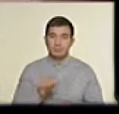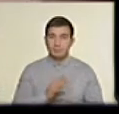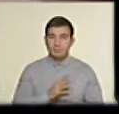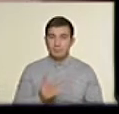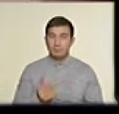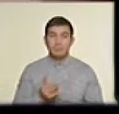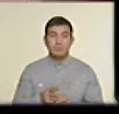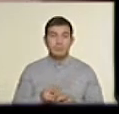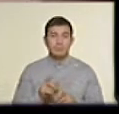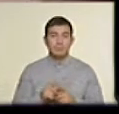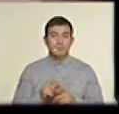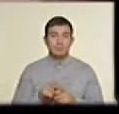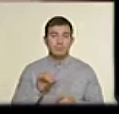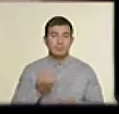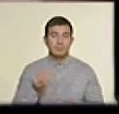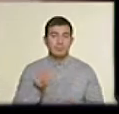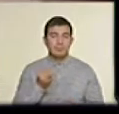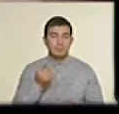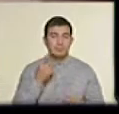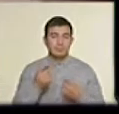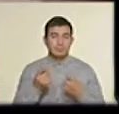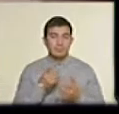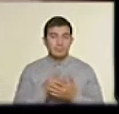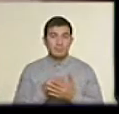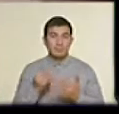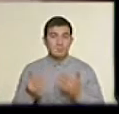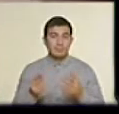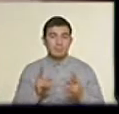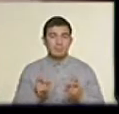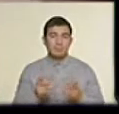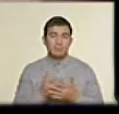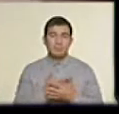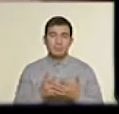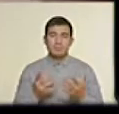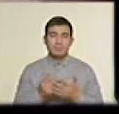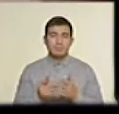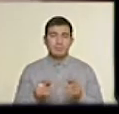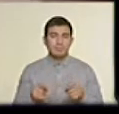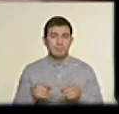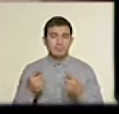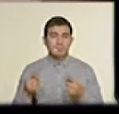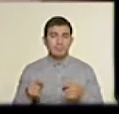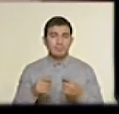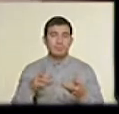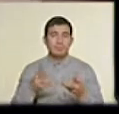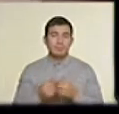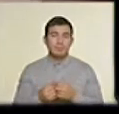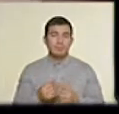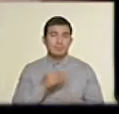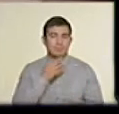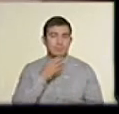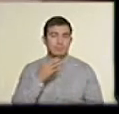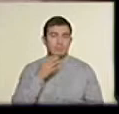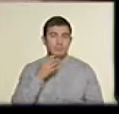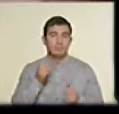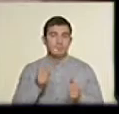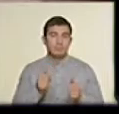ushbu ma'lumotlardan bizning sog'liqni saqlash tizimi ham rivojlanish ko'rsatkichlarini ancha tez